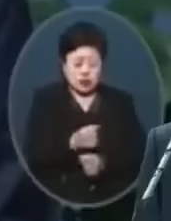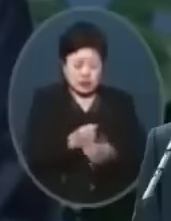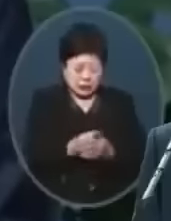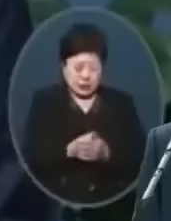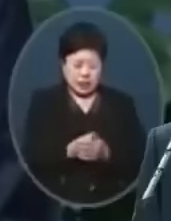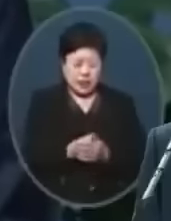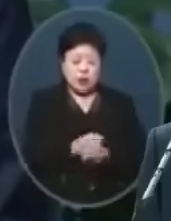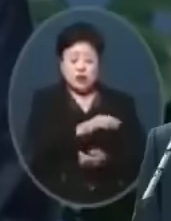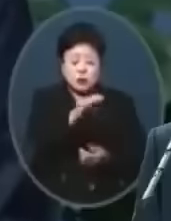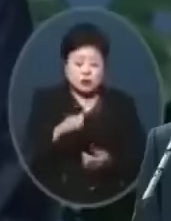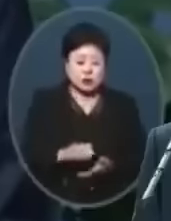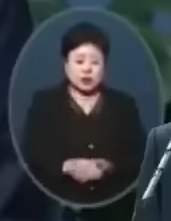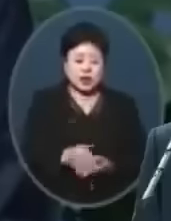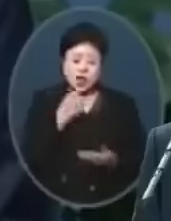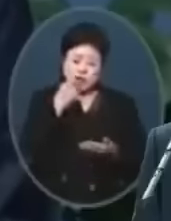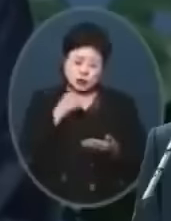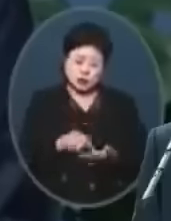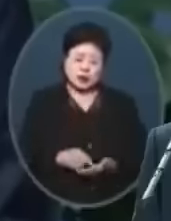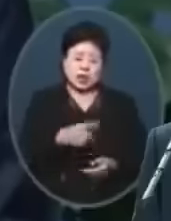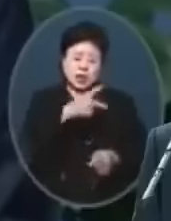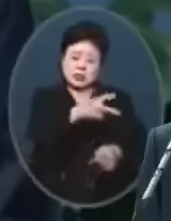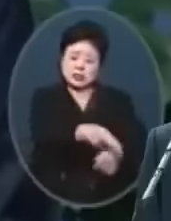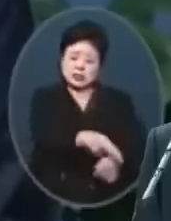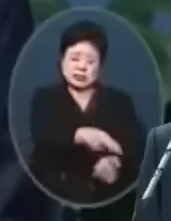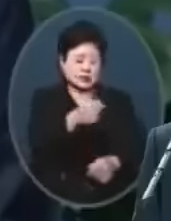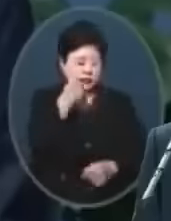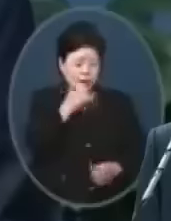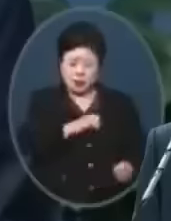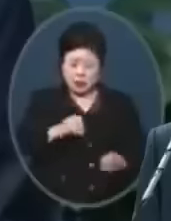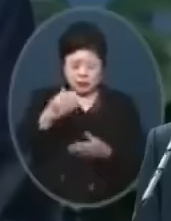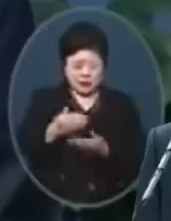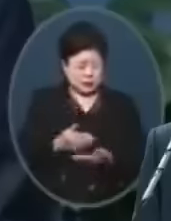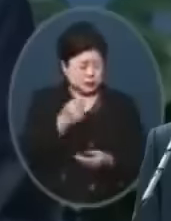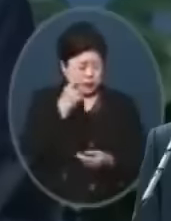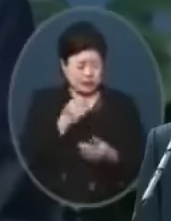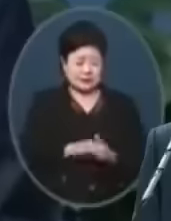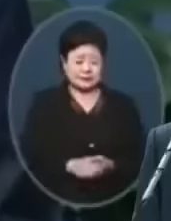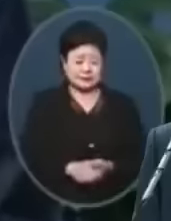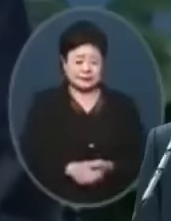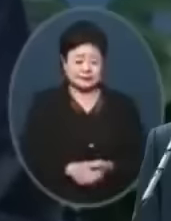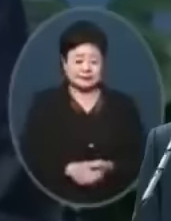우리가 쉽게 버림받지 않습니다.